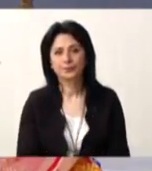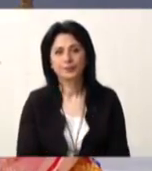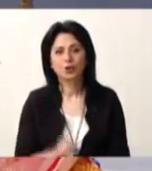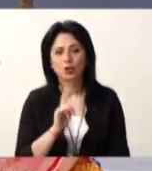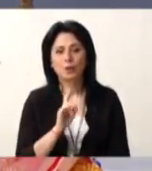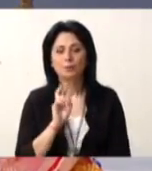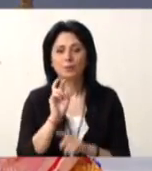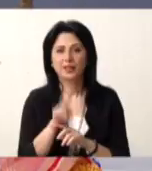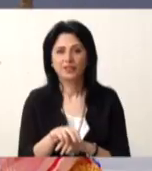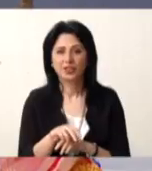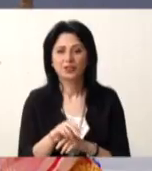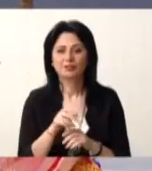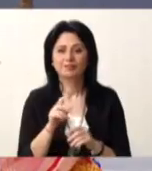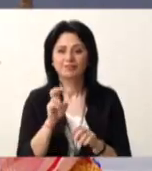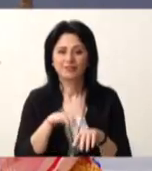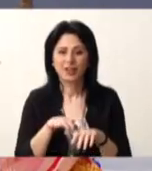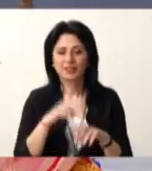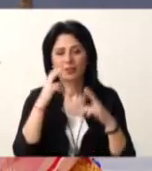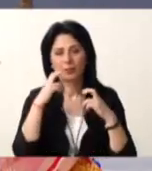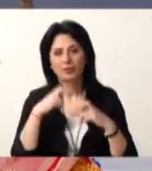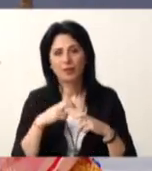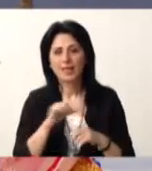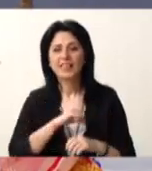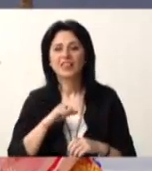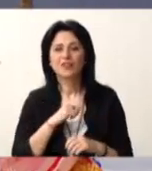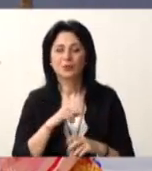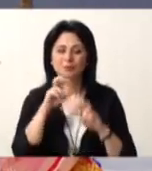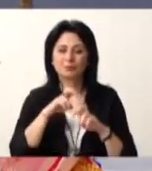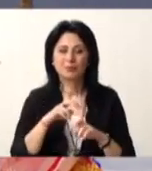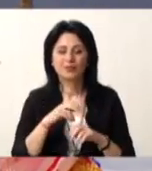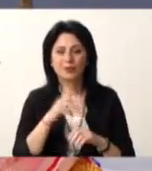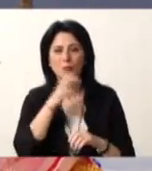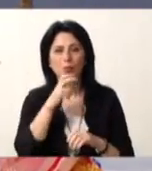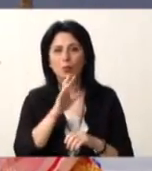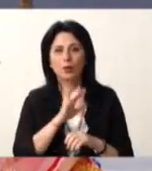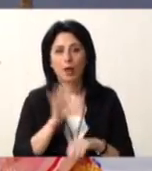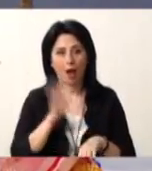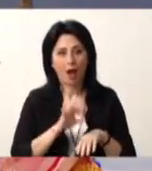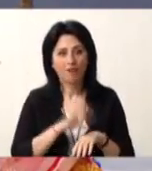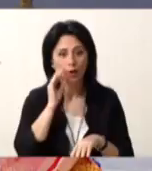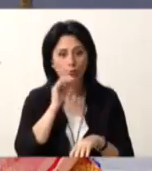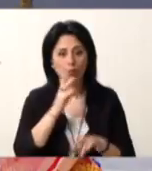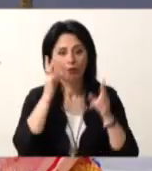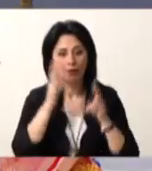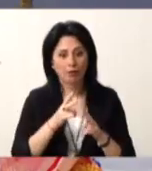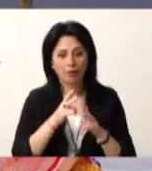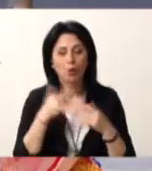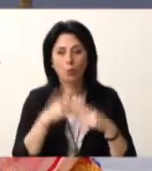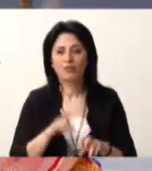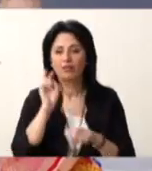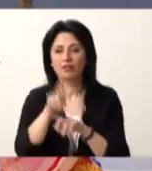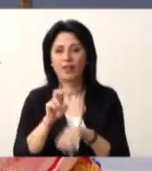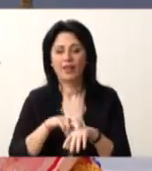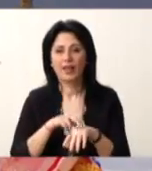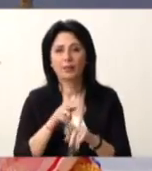რომ მივიდეს პროფილაქტიკულად შეიმოწმოს ადამიანმა თავი ექიმთან. ამიტომ როგორც კი მიდის პაციენტი ექიმთან რაღაც ჩივილებით, უკვე